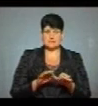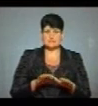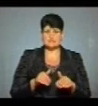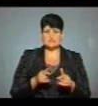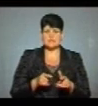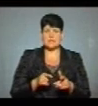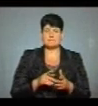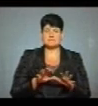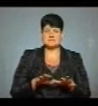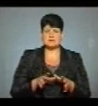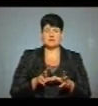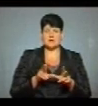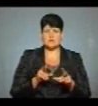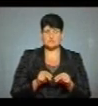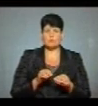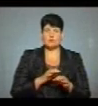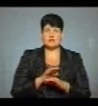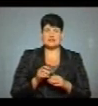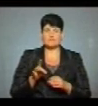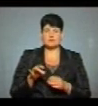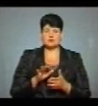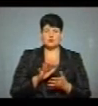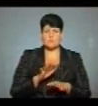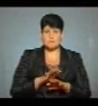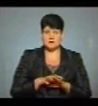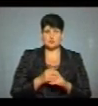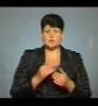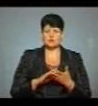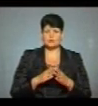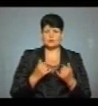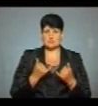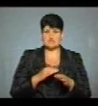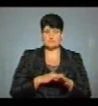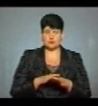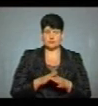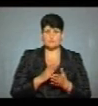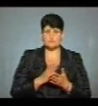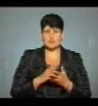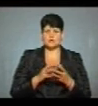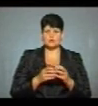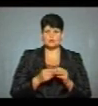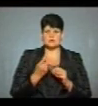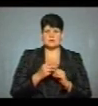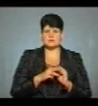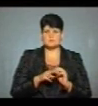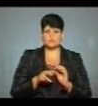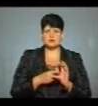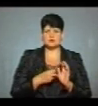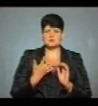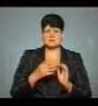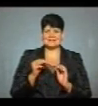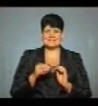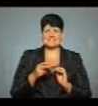місцевої гарантії по проєкту Європейського банку. І на сьогодні договір, який виконується, має суму 1 750 000